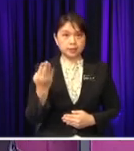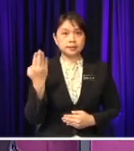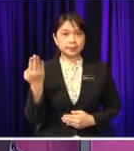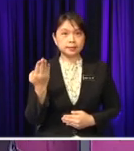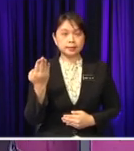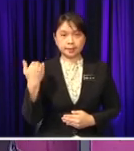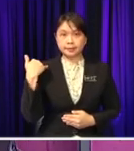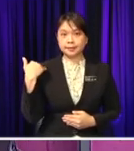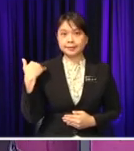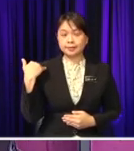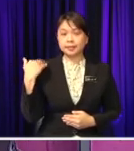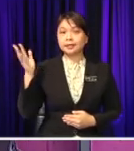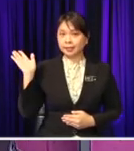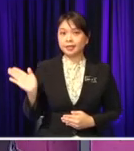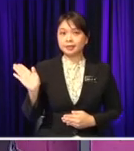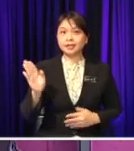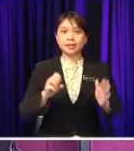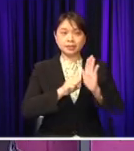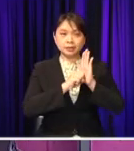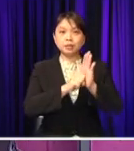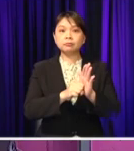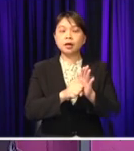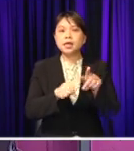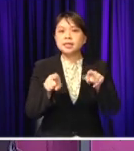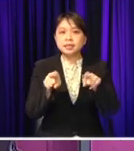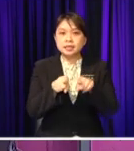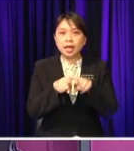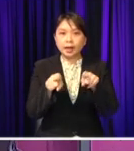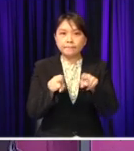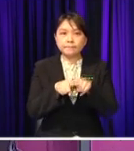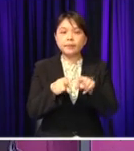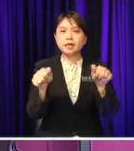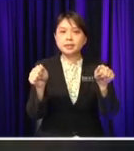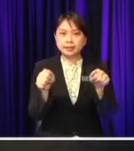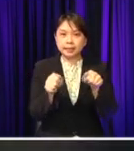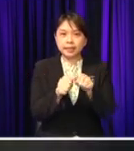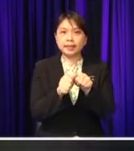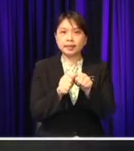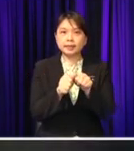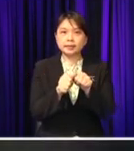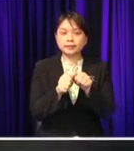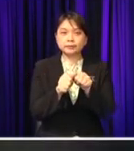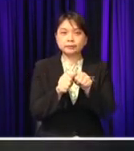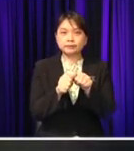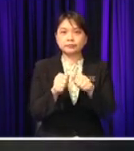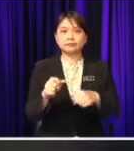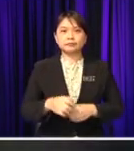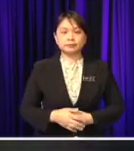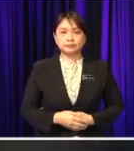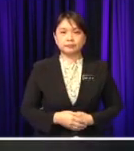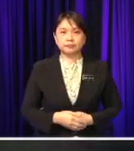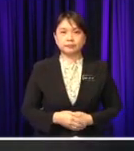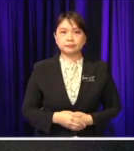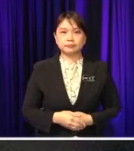ini kita Panggil simbol sama dengan simbol sama dengan Oke